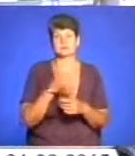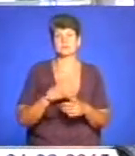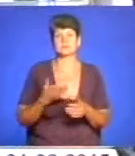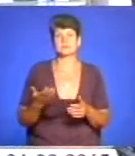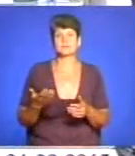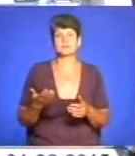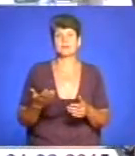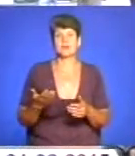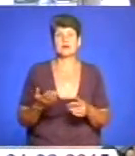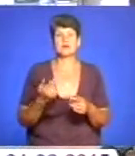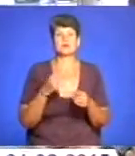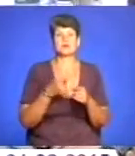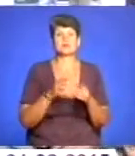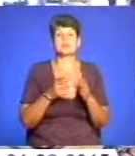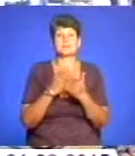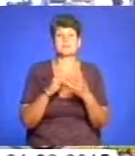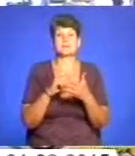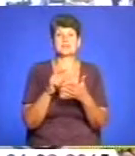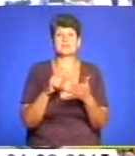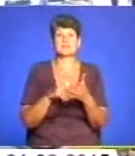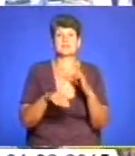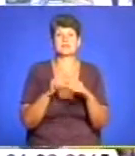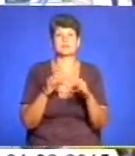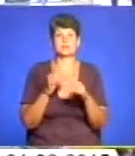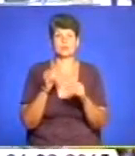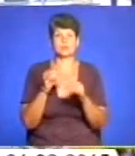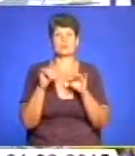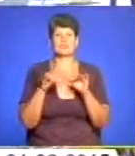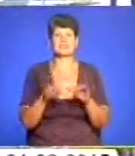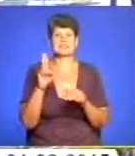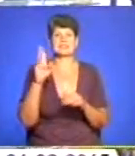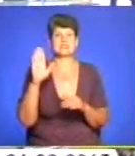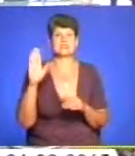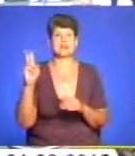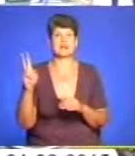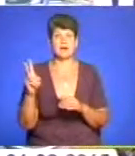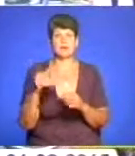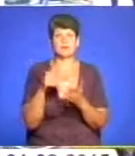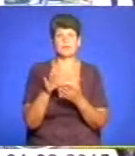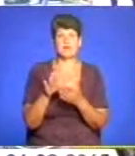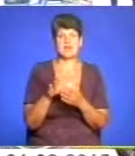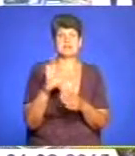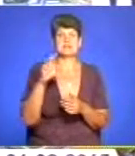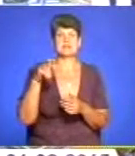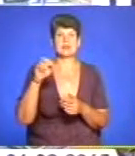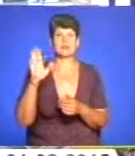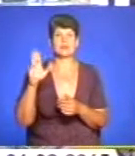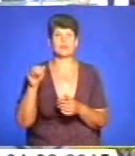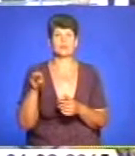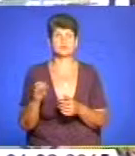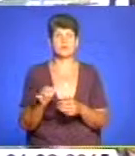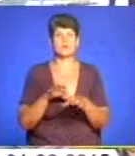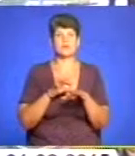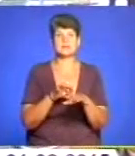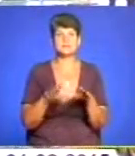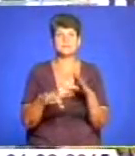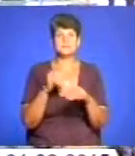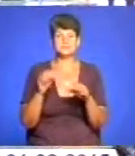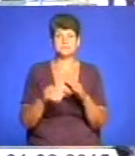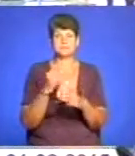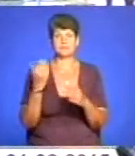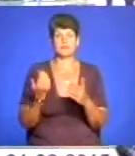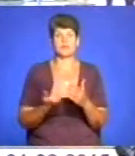Також є питання по виборчому процесу. ЦВК нам відмовляє в славуті проведення виборів по новому закону для новоствореної об'єднаної